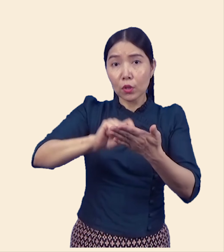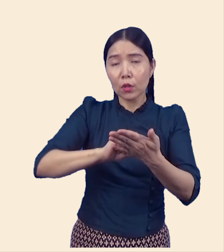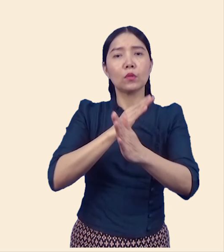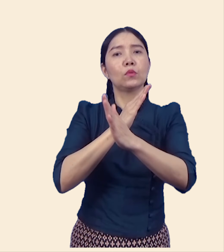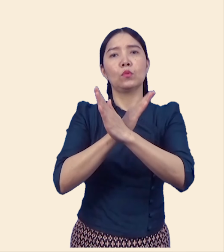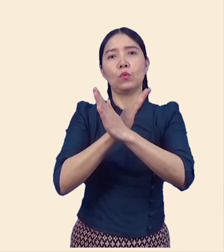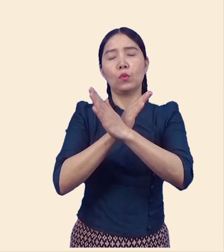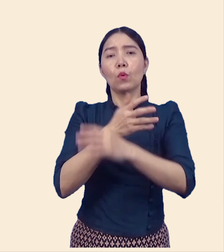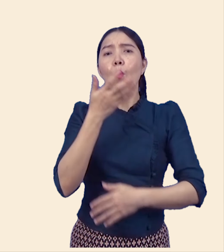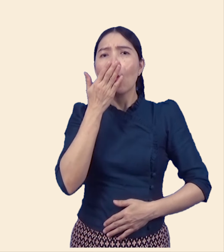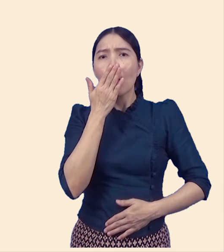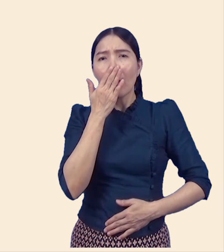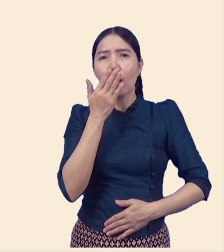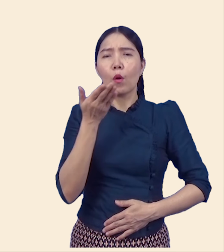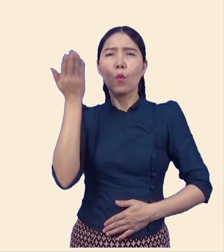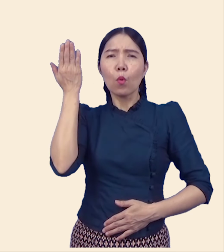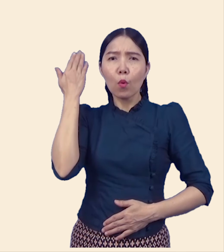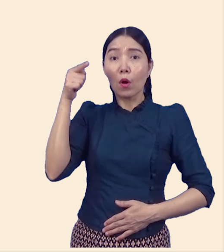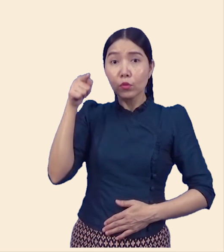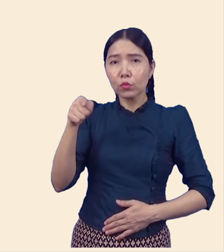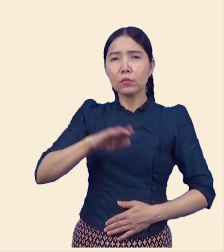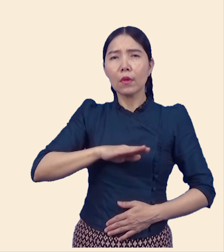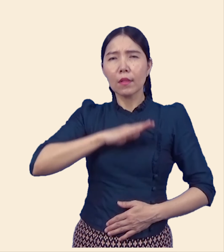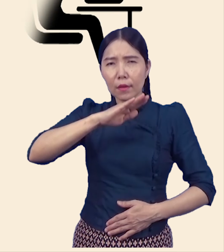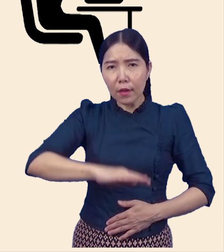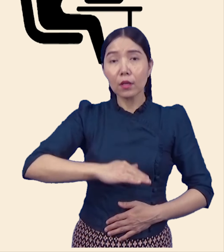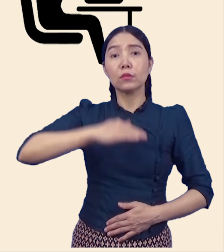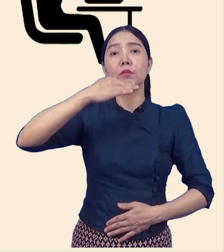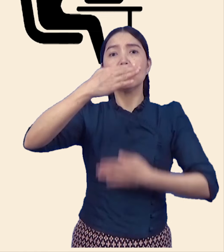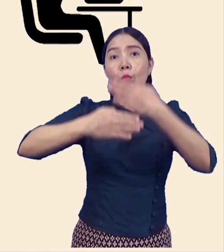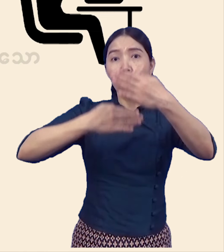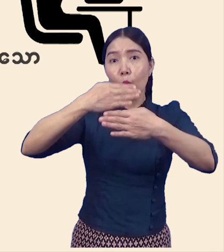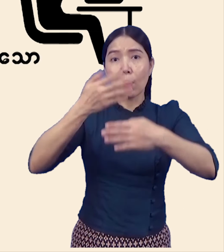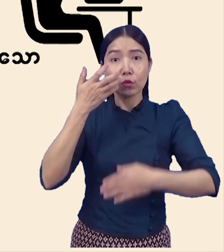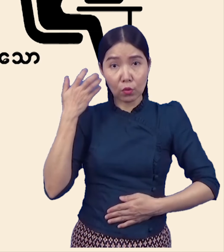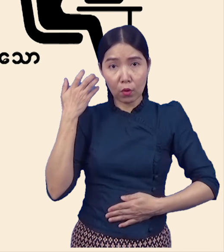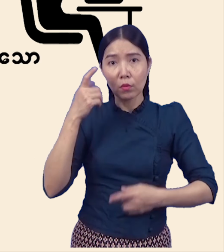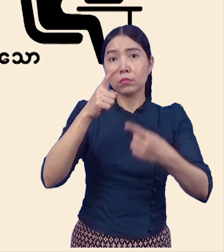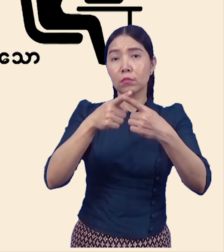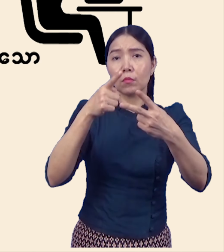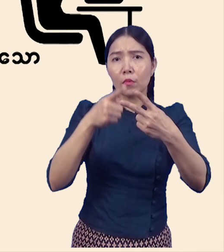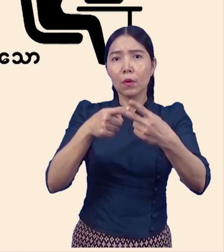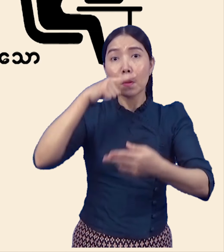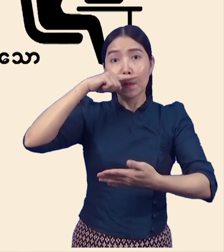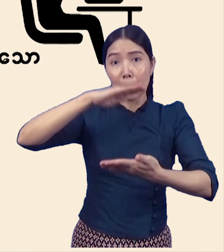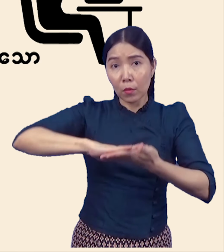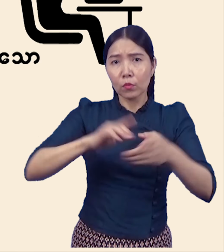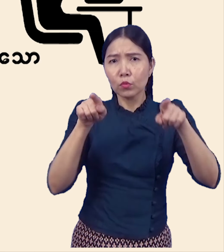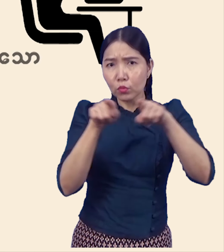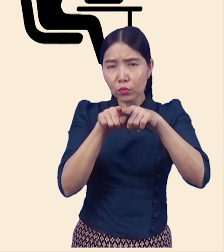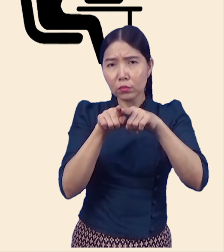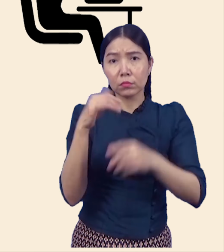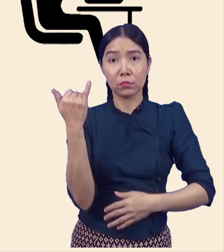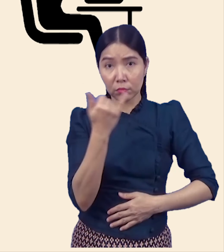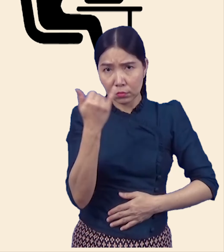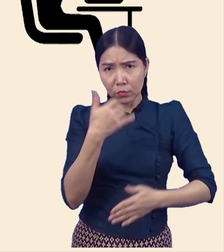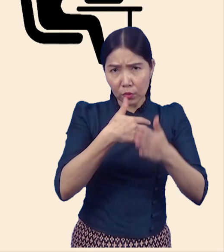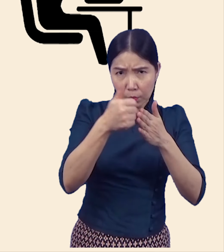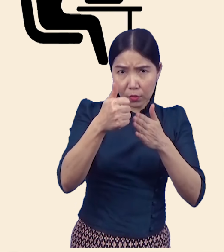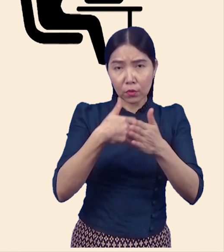ဒါမှမဟုတ်လိင်ပိုင်းဆိုင်ရာအပြုမှုအိမ်တော်ရေးအခြေအနေအလုပ်အကိုင်းအကျန်းဖတ်ခံရခြင်းဝတ်ဆင်ထားသောအဝတ်အစားအကျ